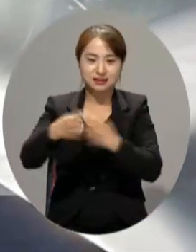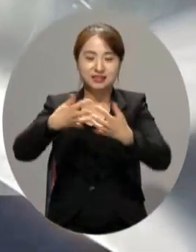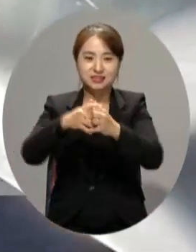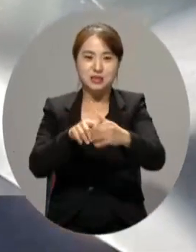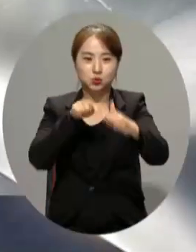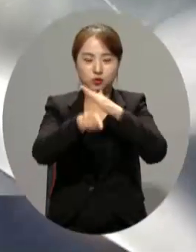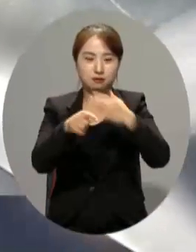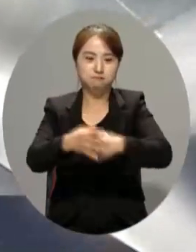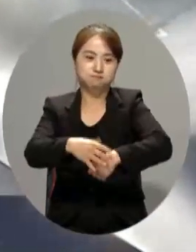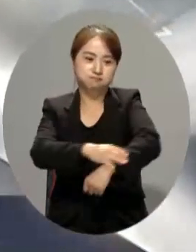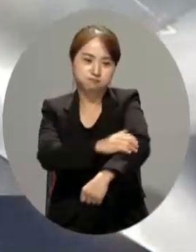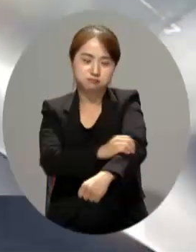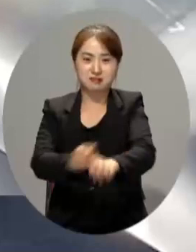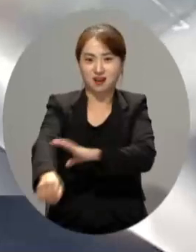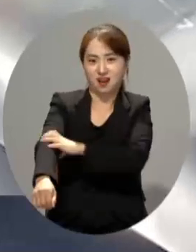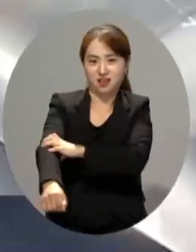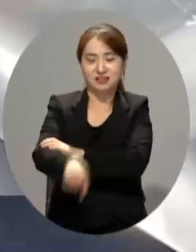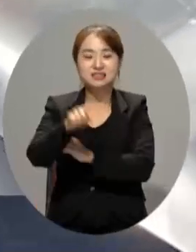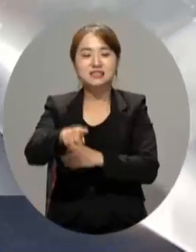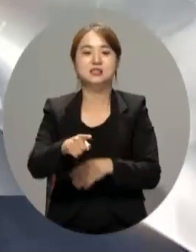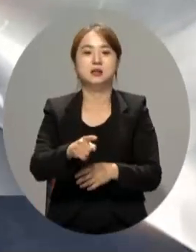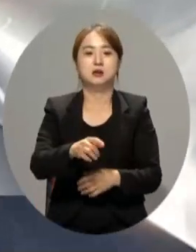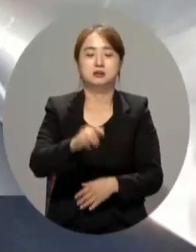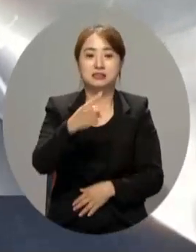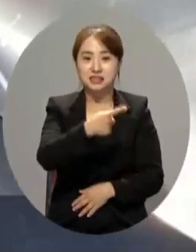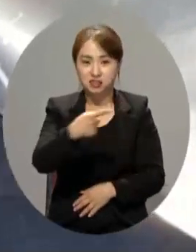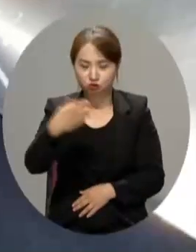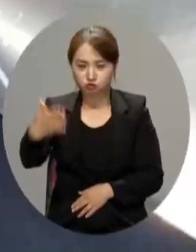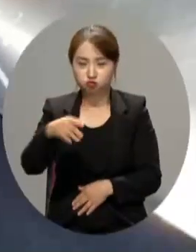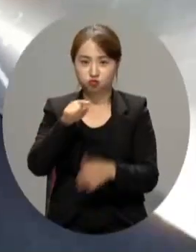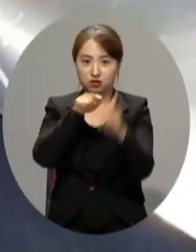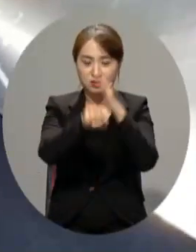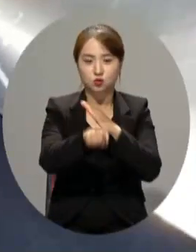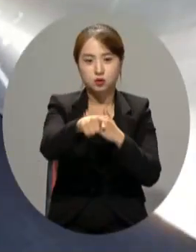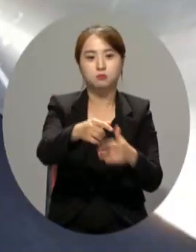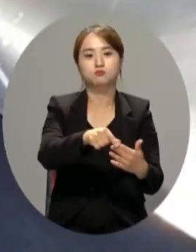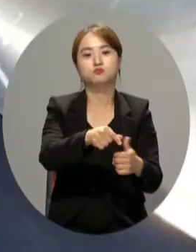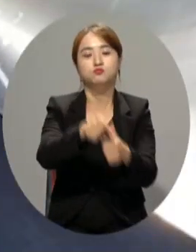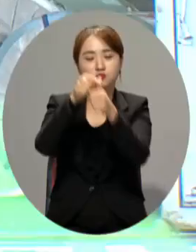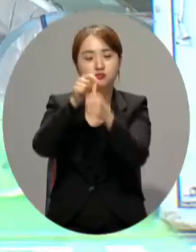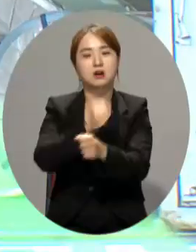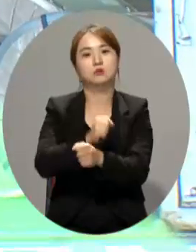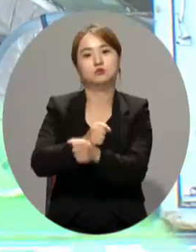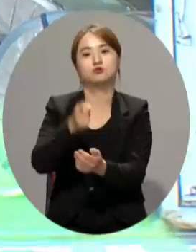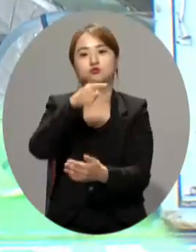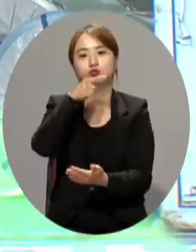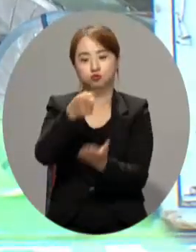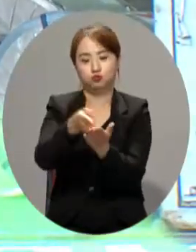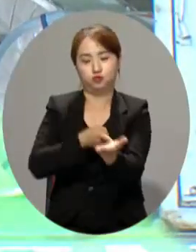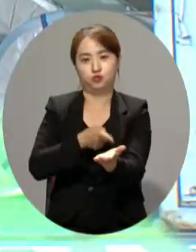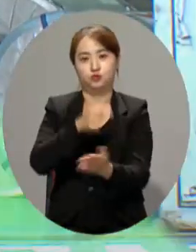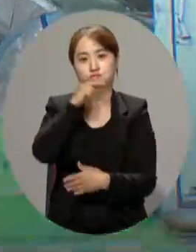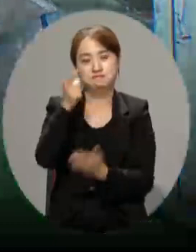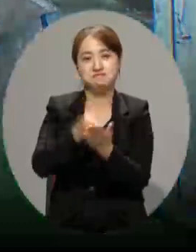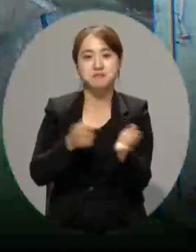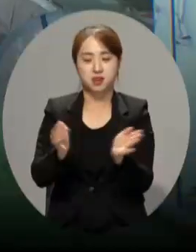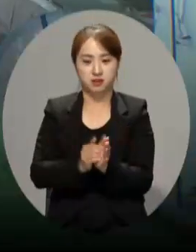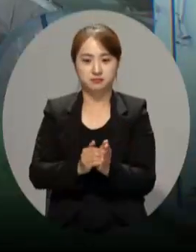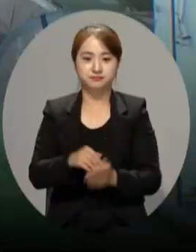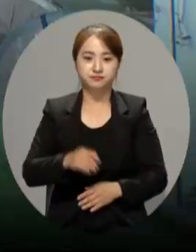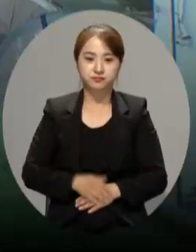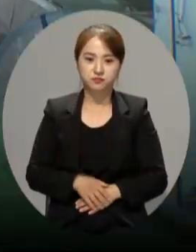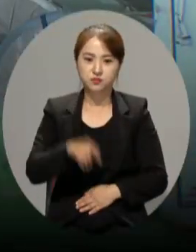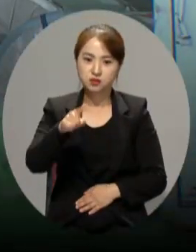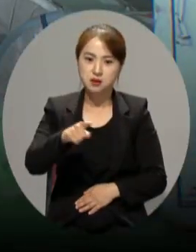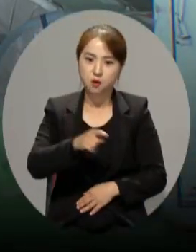크게 다친 김 씨는 소방대원에 의해 구조돼 인근 병원에서 수술을 받았습니다. 양팔 같은 경우에는 팔꿈치